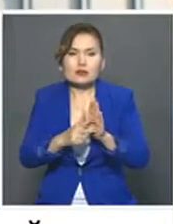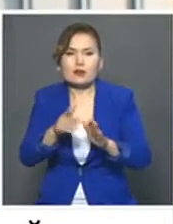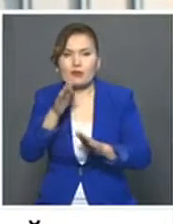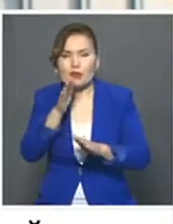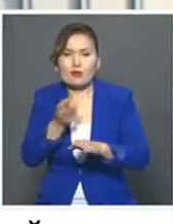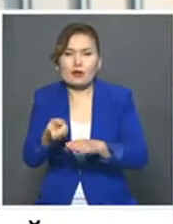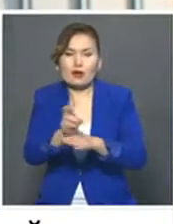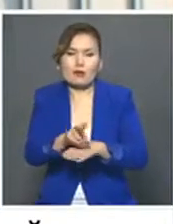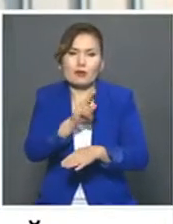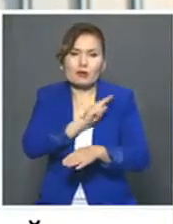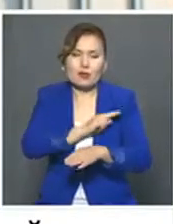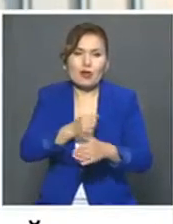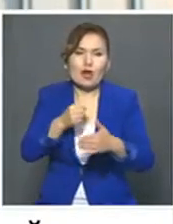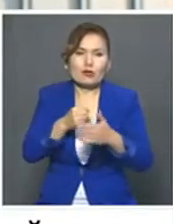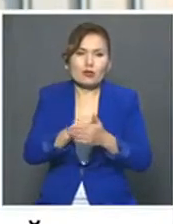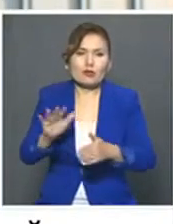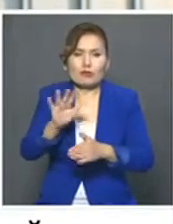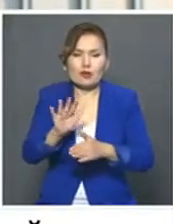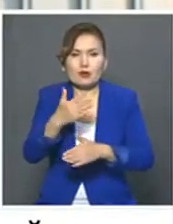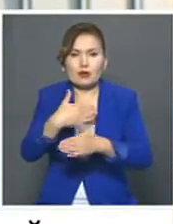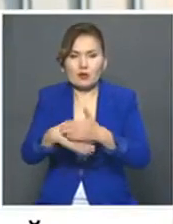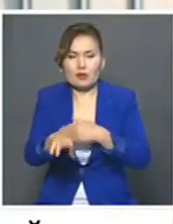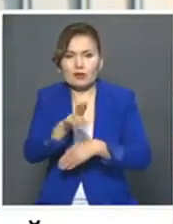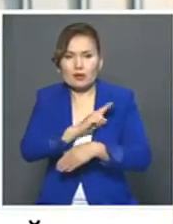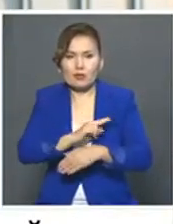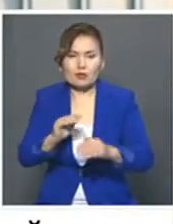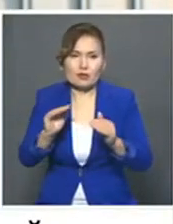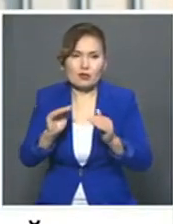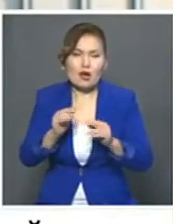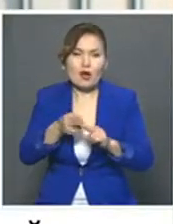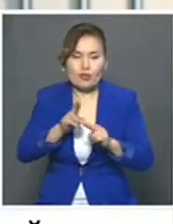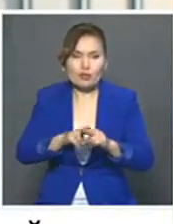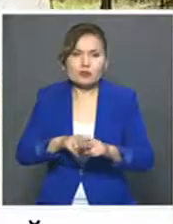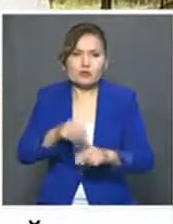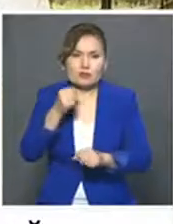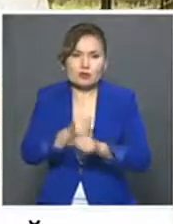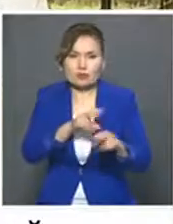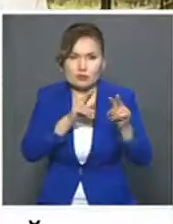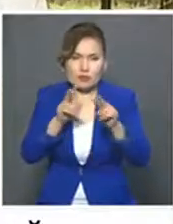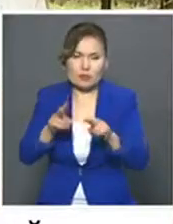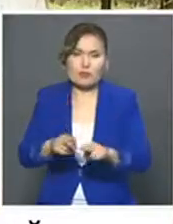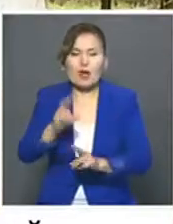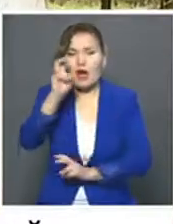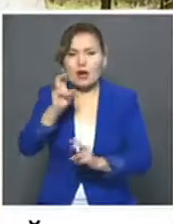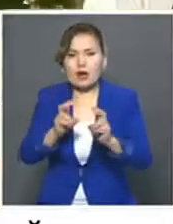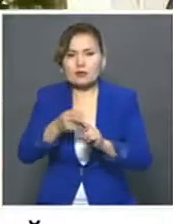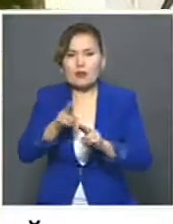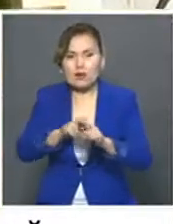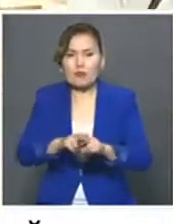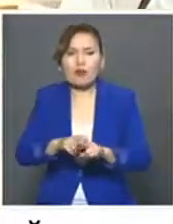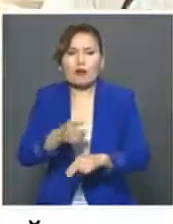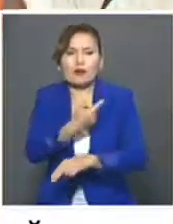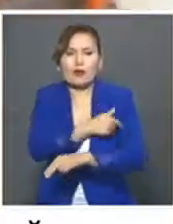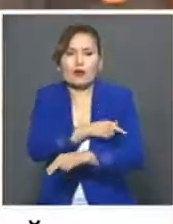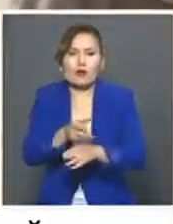зауыттың территориясынан жұмыстан шығуға болмайды. Сондай сол деңгейге шейін тәртіпті күшейттік. Бұл кәсіпорында антисептикалық